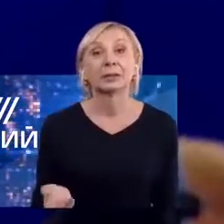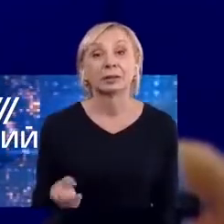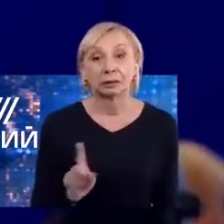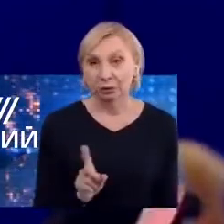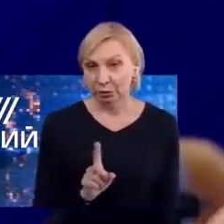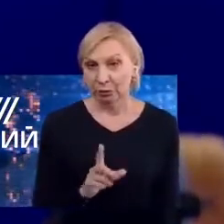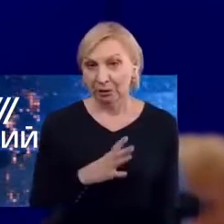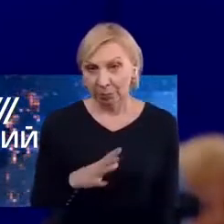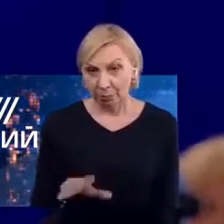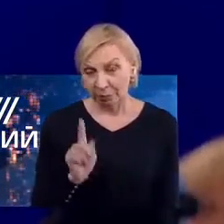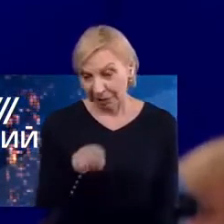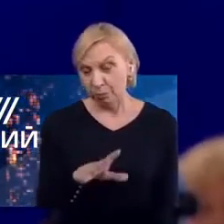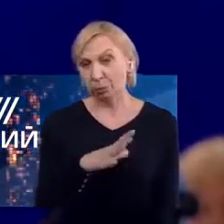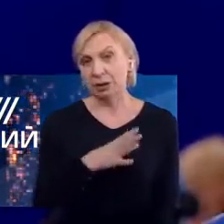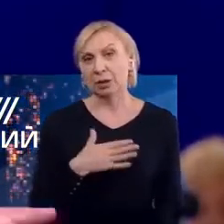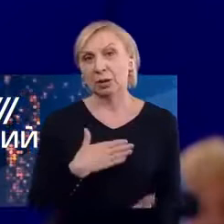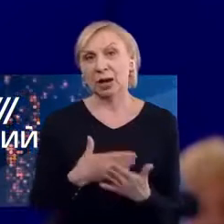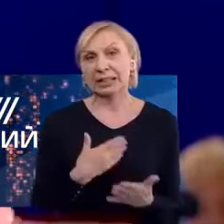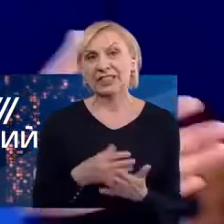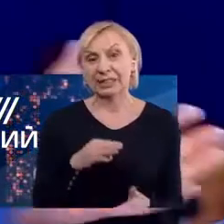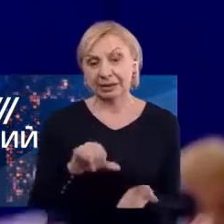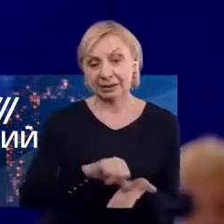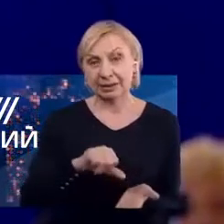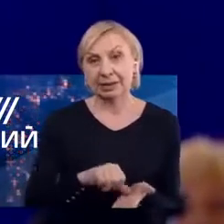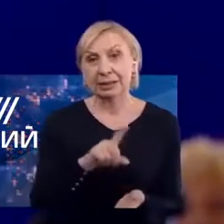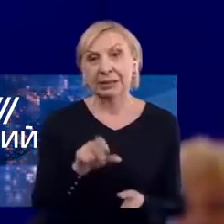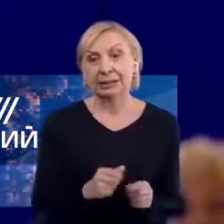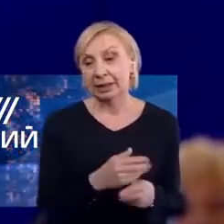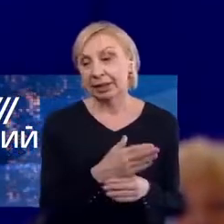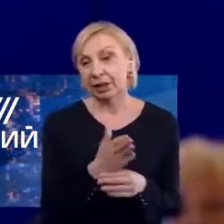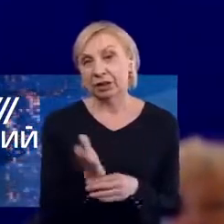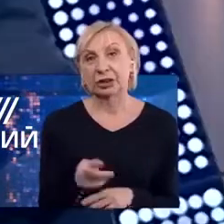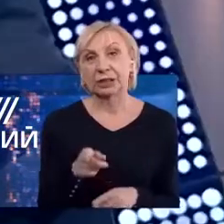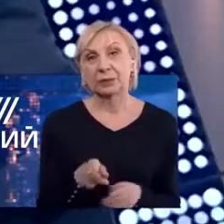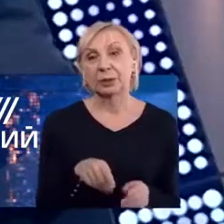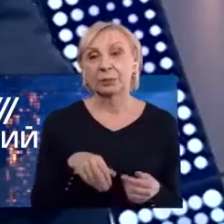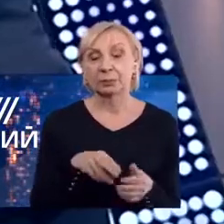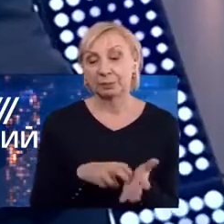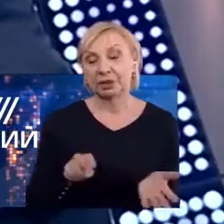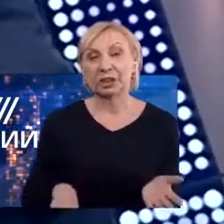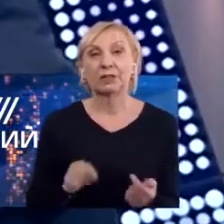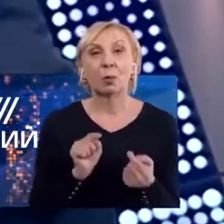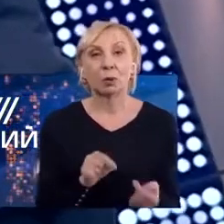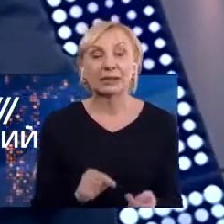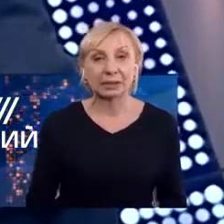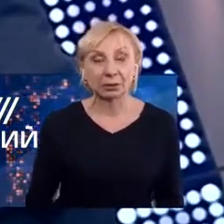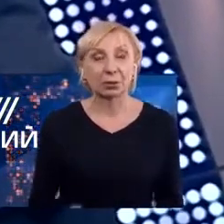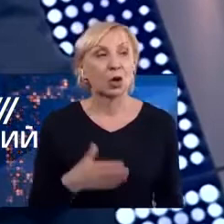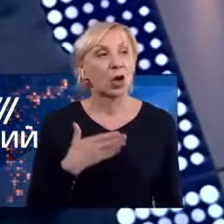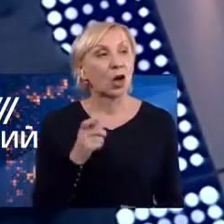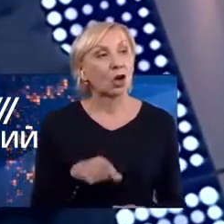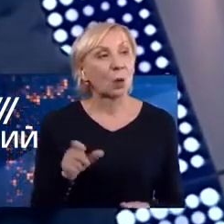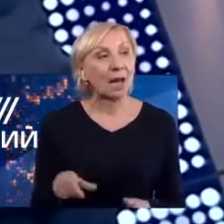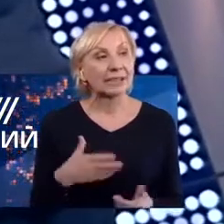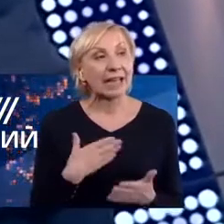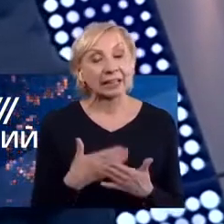громадських активістів? Були і громадські активісти, які там за деякий час пішли в опозицію. А громадські активісти, ну, це ще